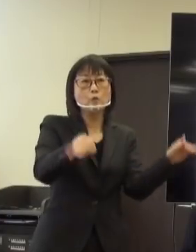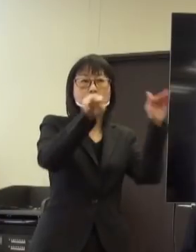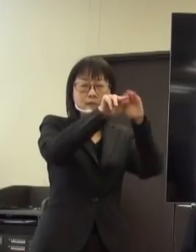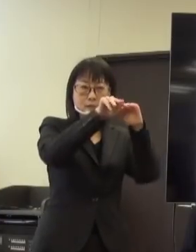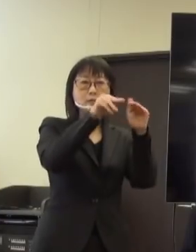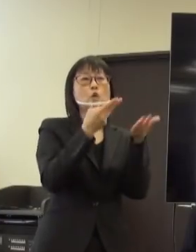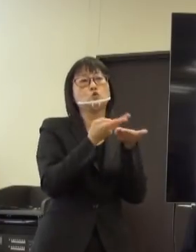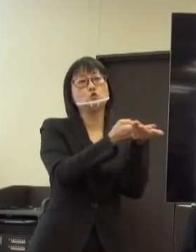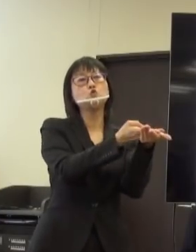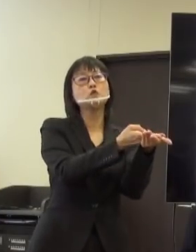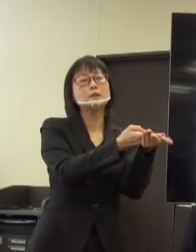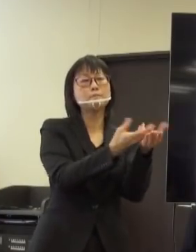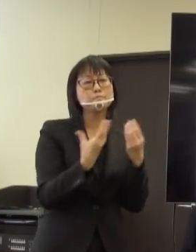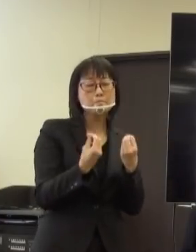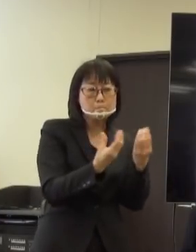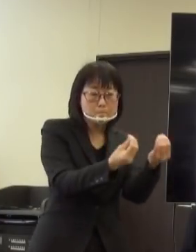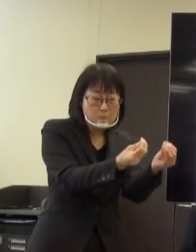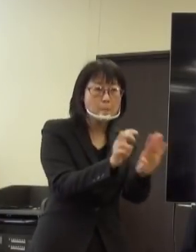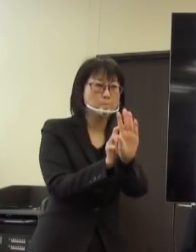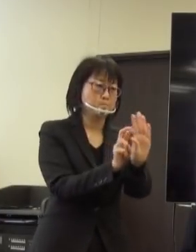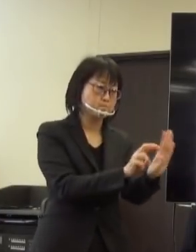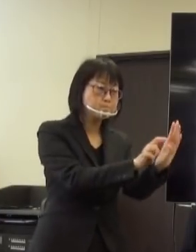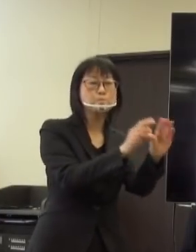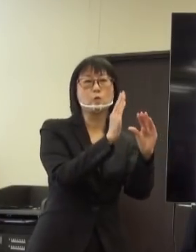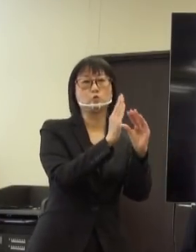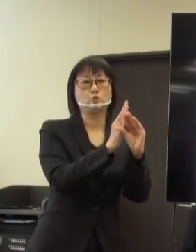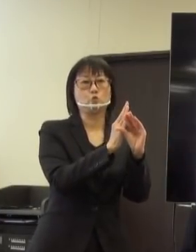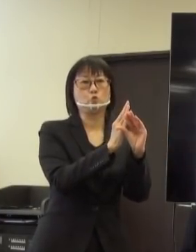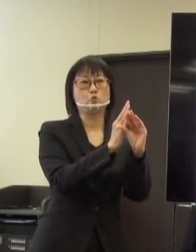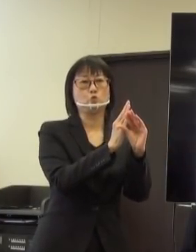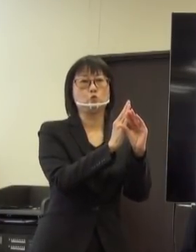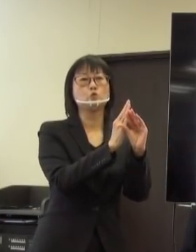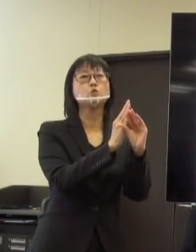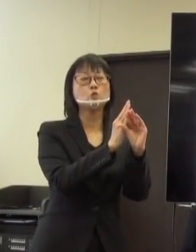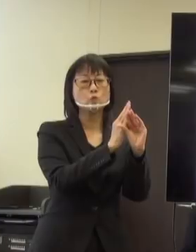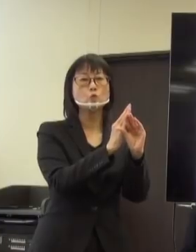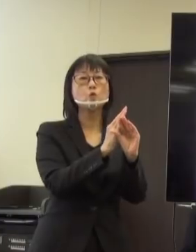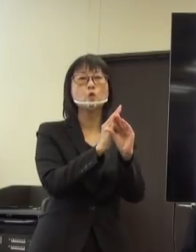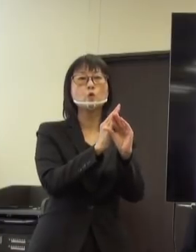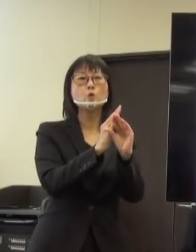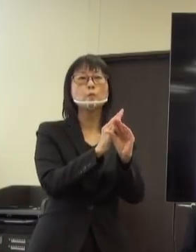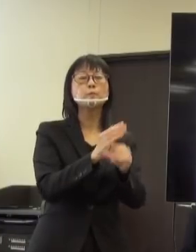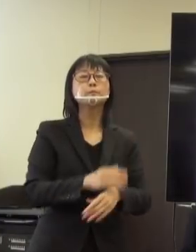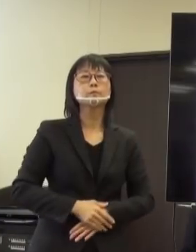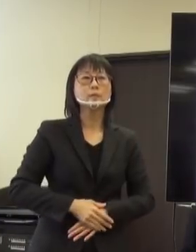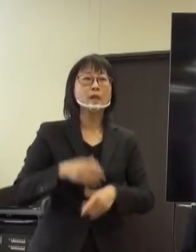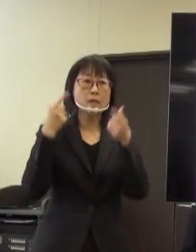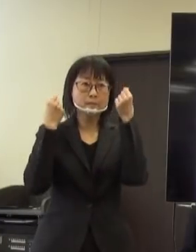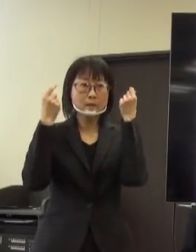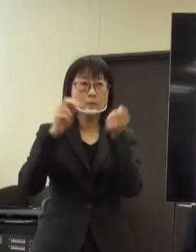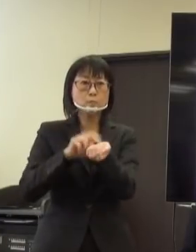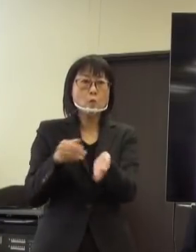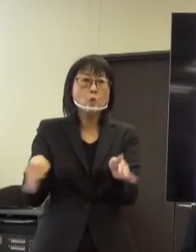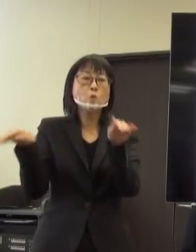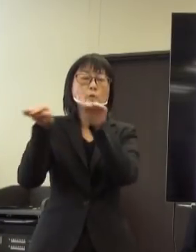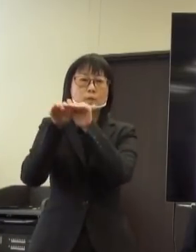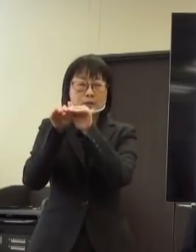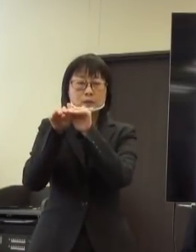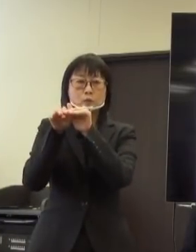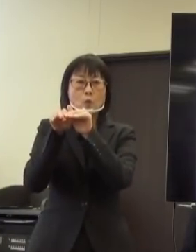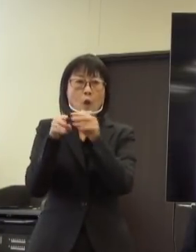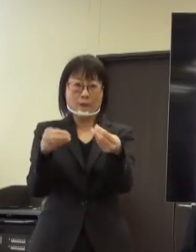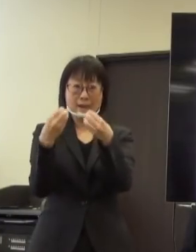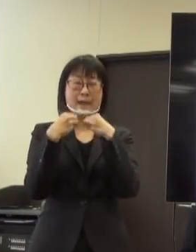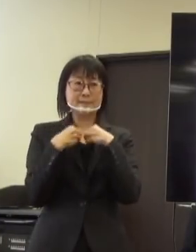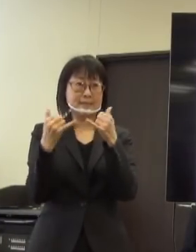。で、病院では福島県立医科大学の感染制御支援チームの指導を受